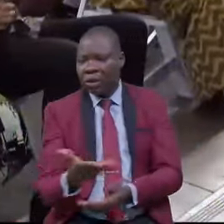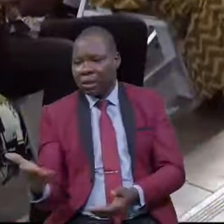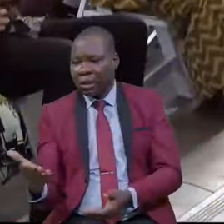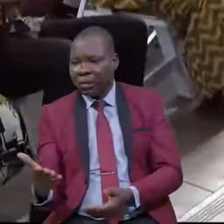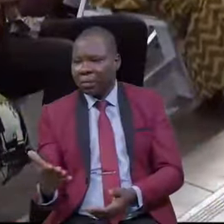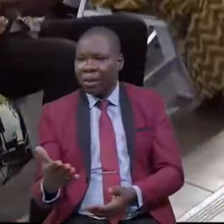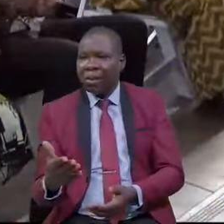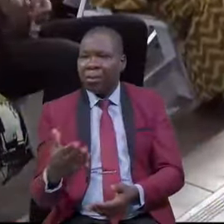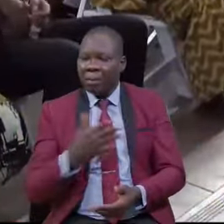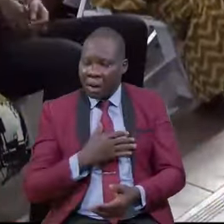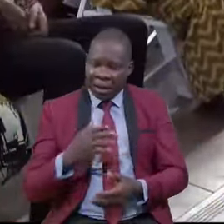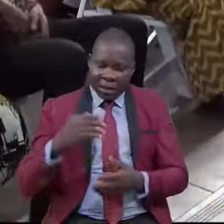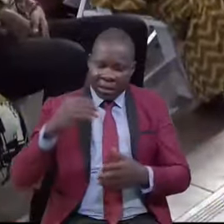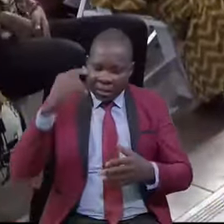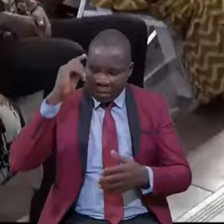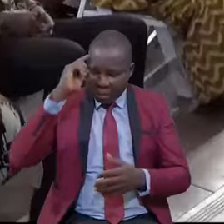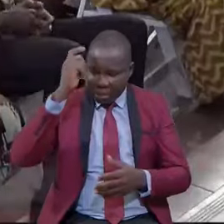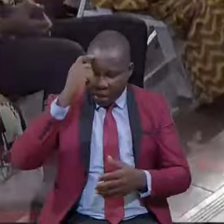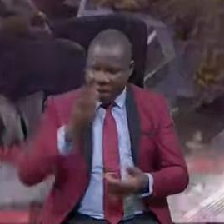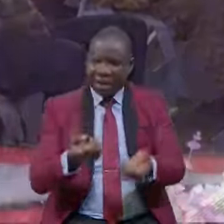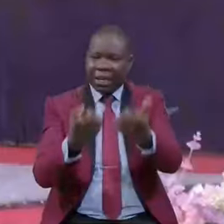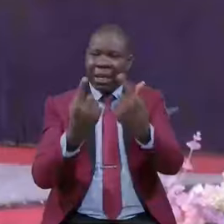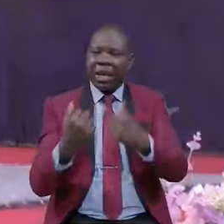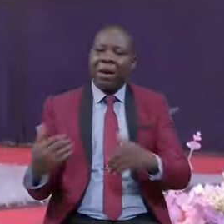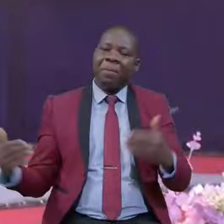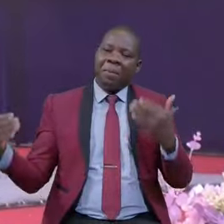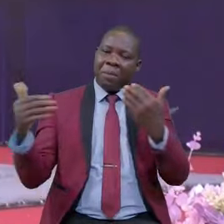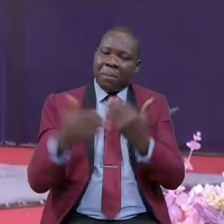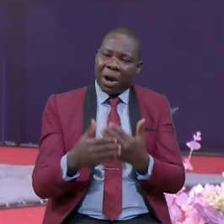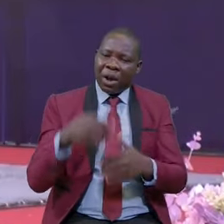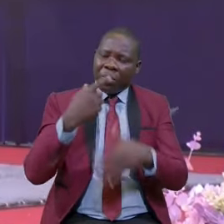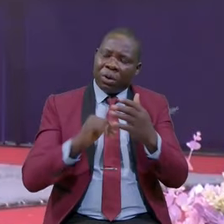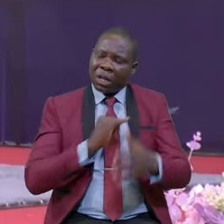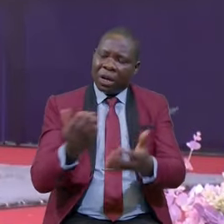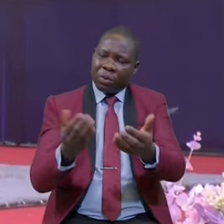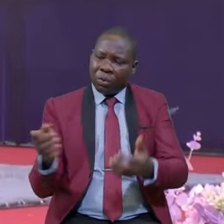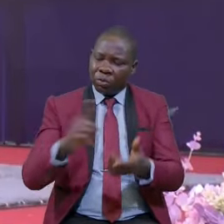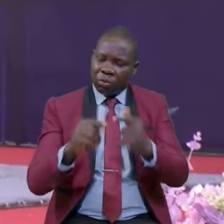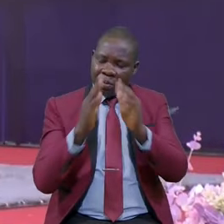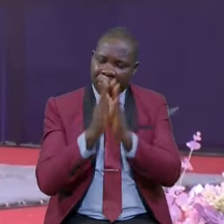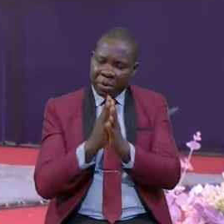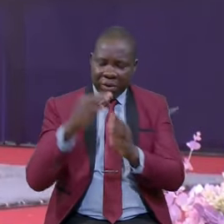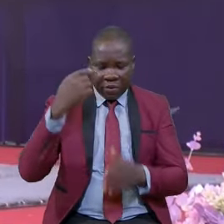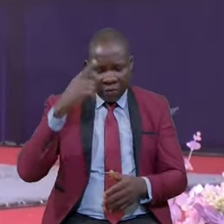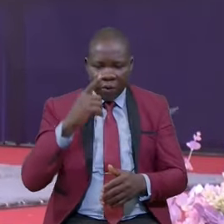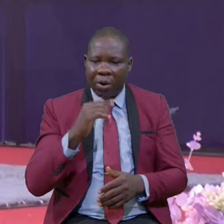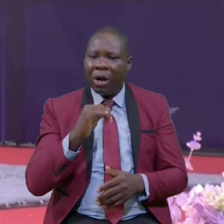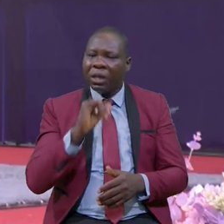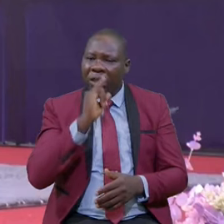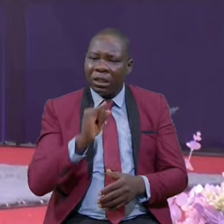Ce pourquoi je voulais que tu pries a été réglé. Vous savez, quand nous le faisons et nous